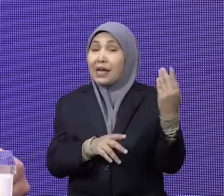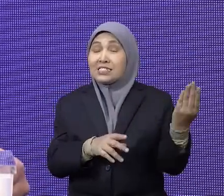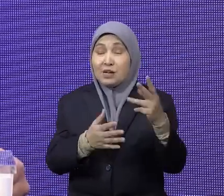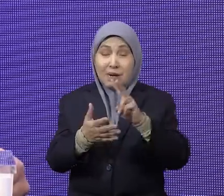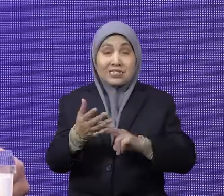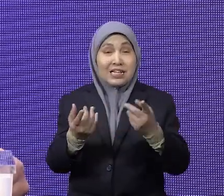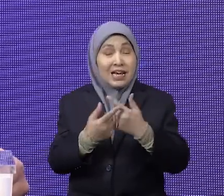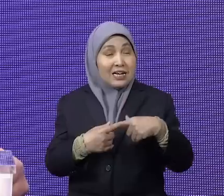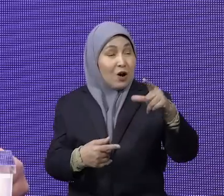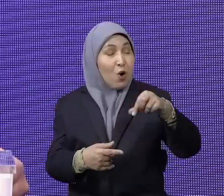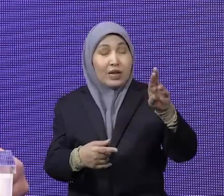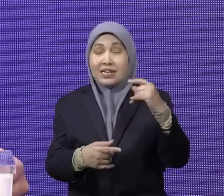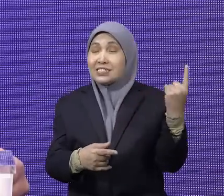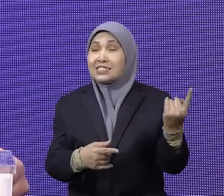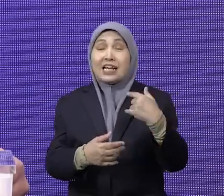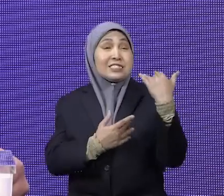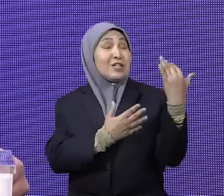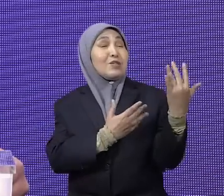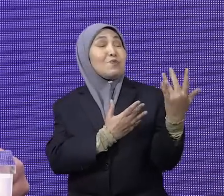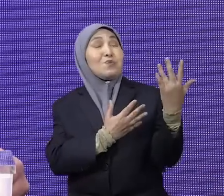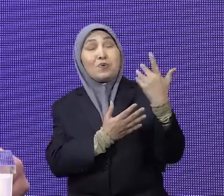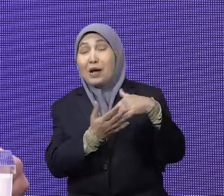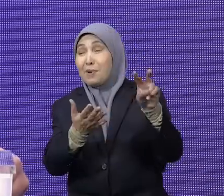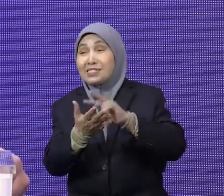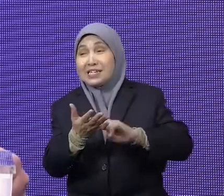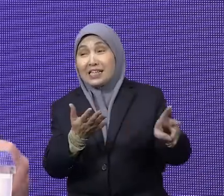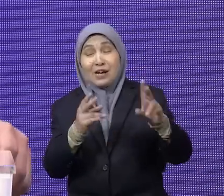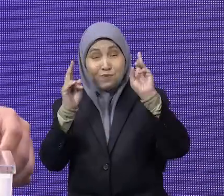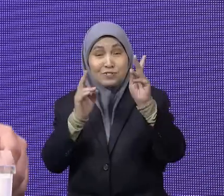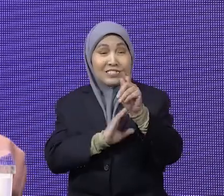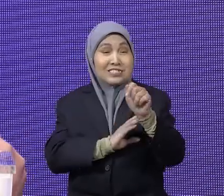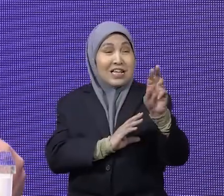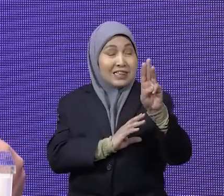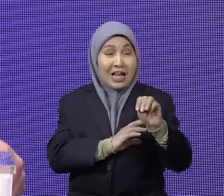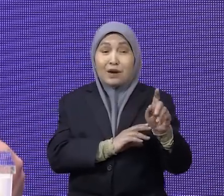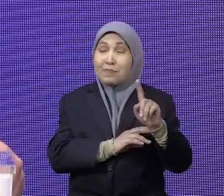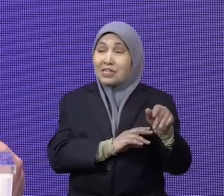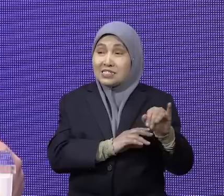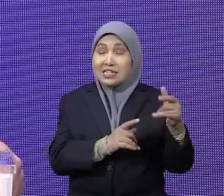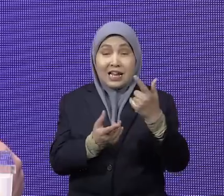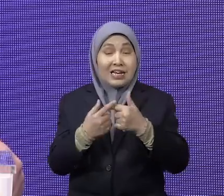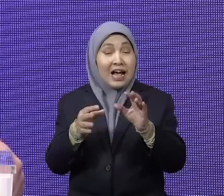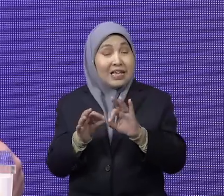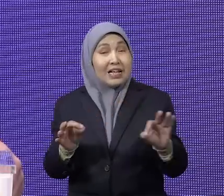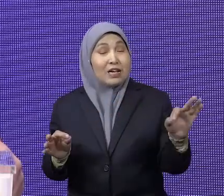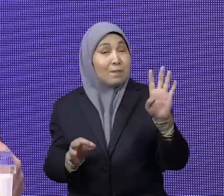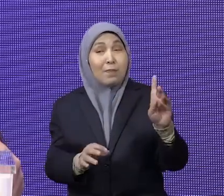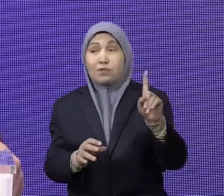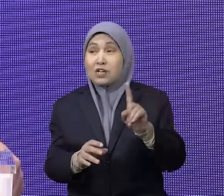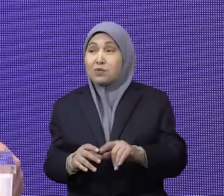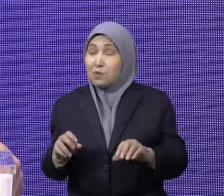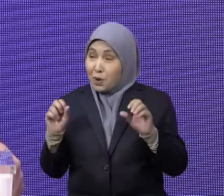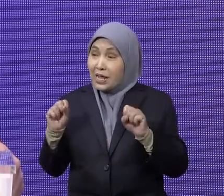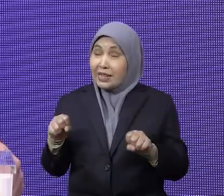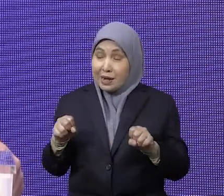biasa bacaan daripada qari yang sentiasa dinanti-nantikan bacaannya insya-Allah, Ustaz Tarmizi Abdul Rahman, daripada ayat yang ke-41. Boleh